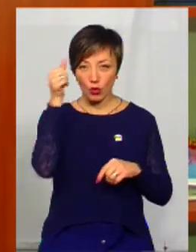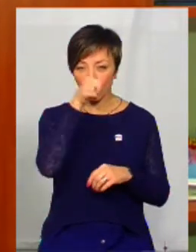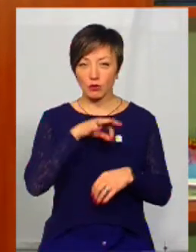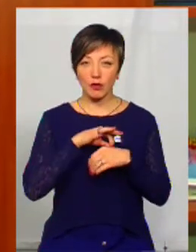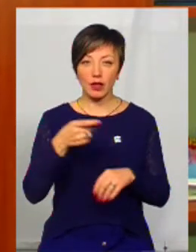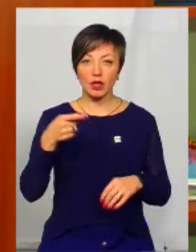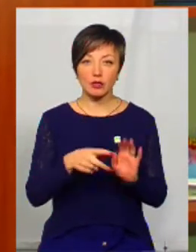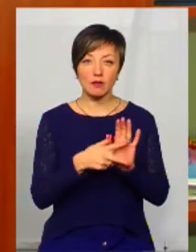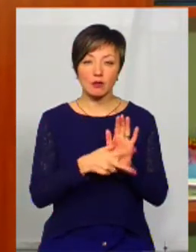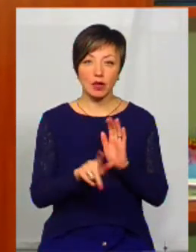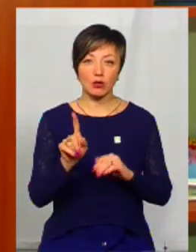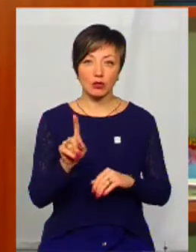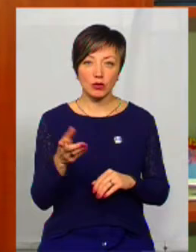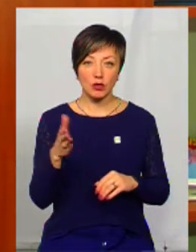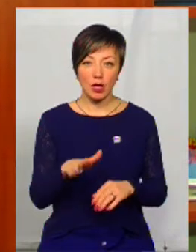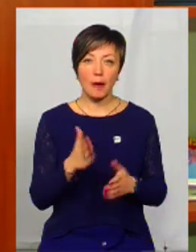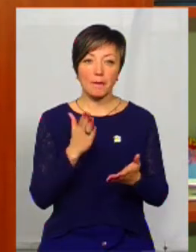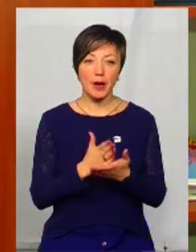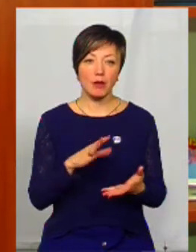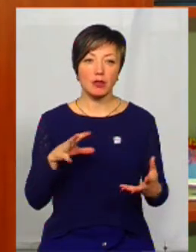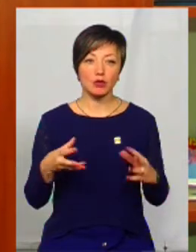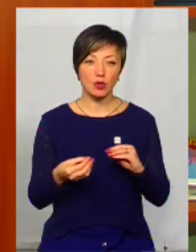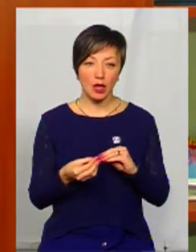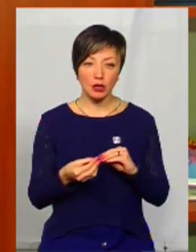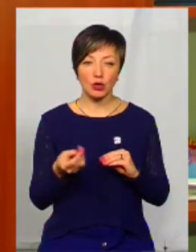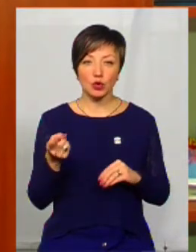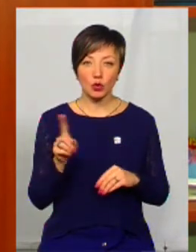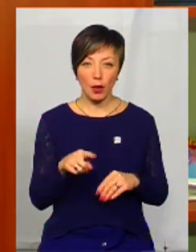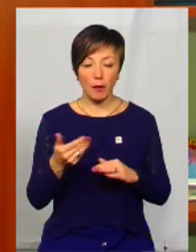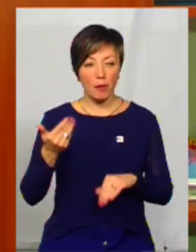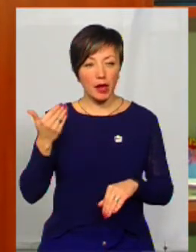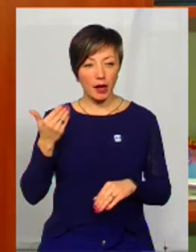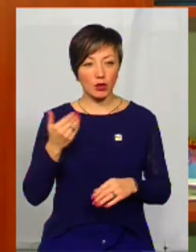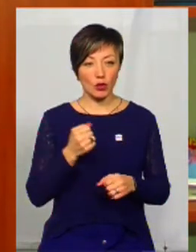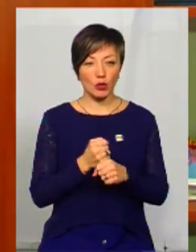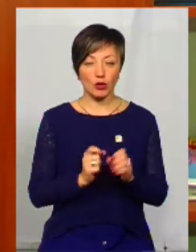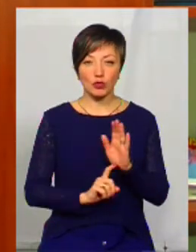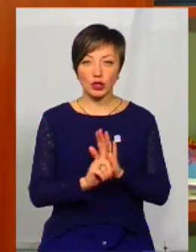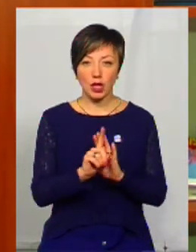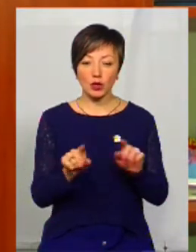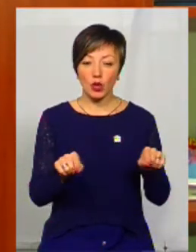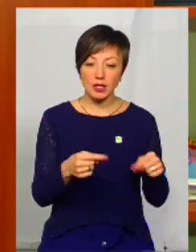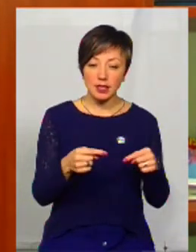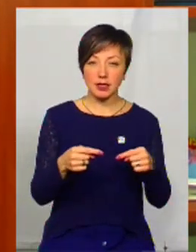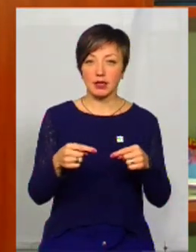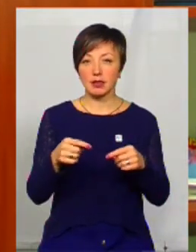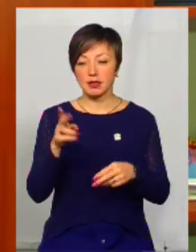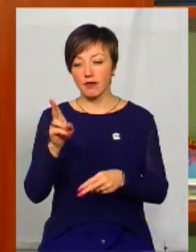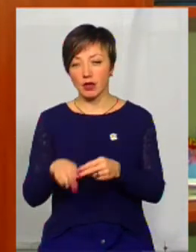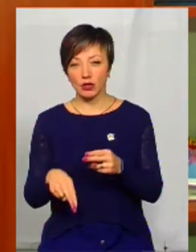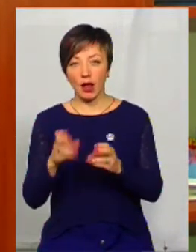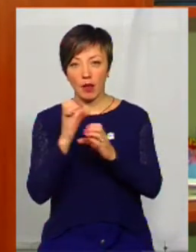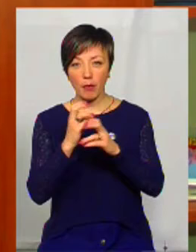провели 1081, і ми маємо результати тої попередньої роботи, починаючи з організаційних і